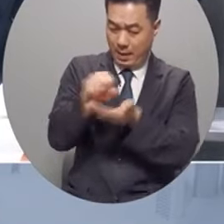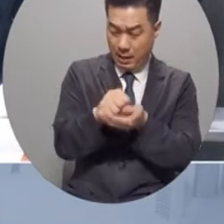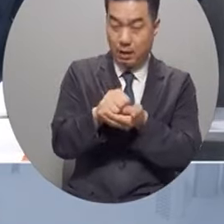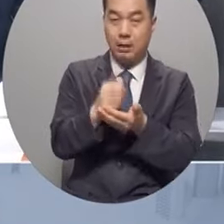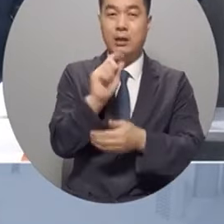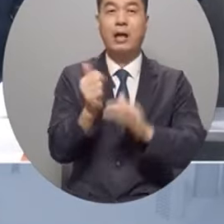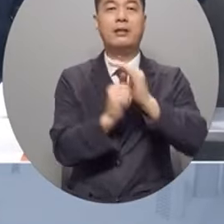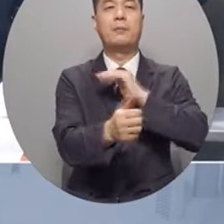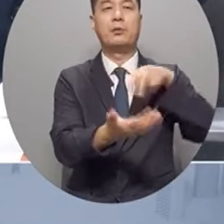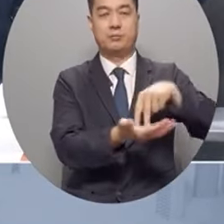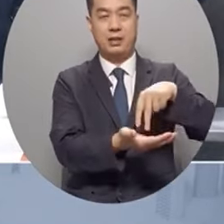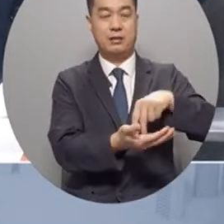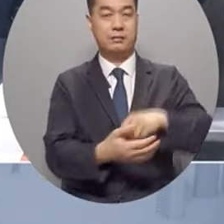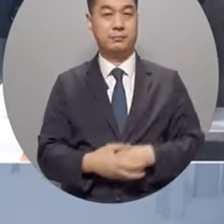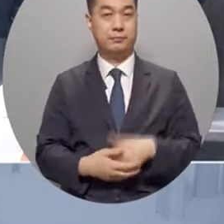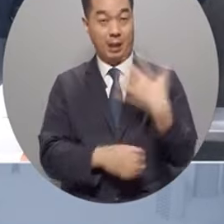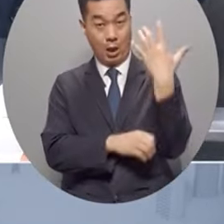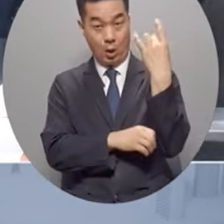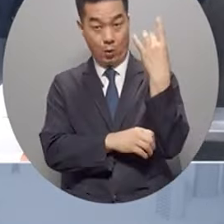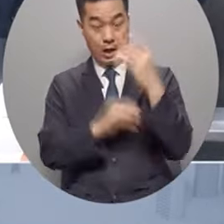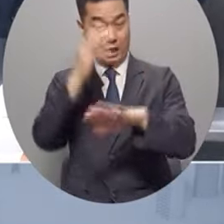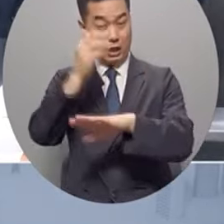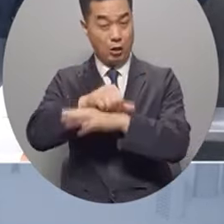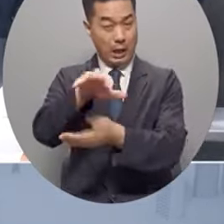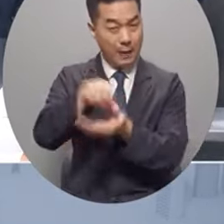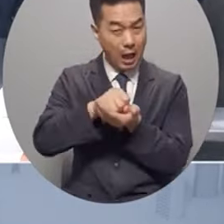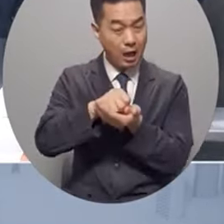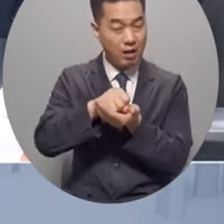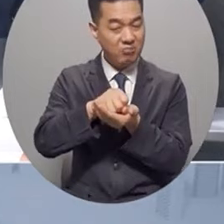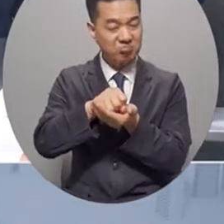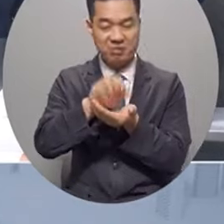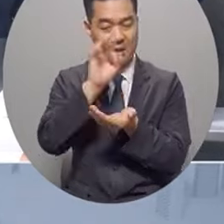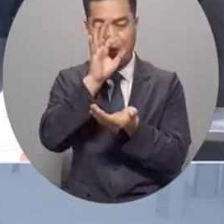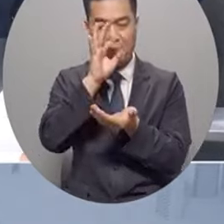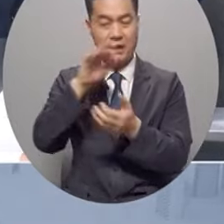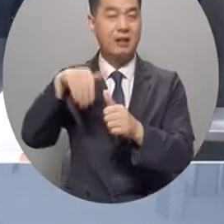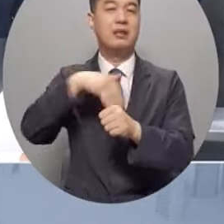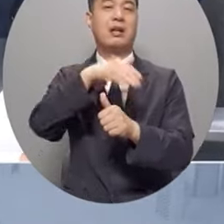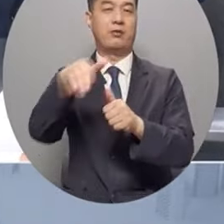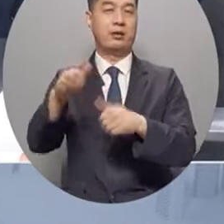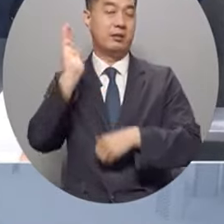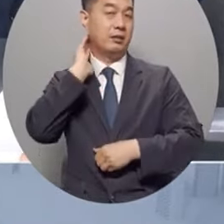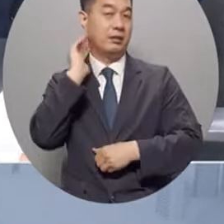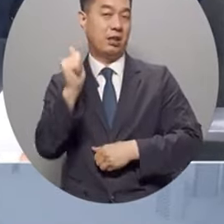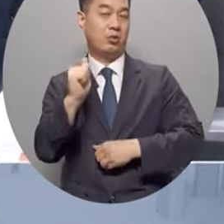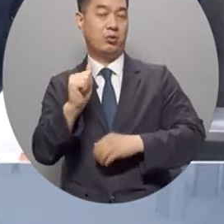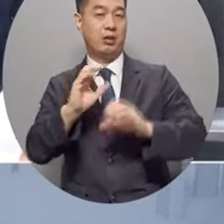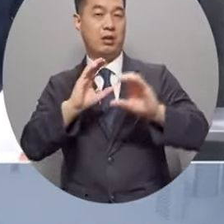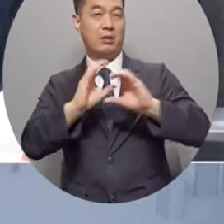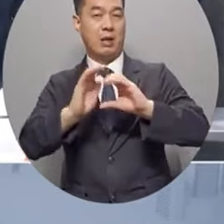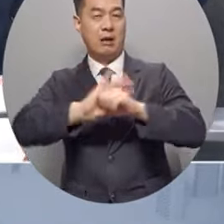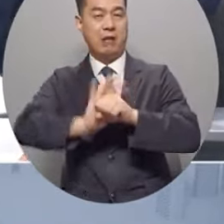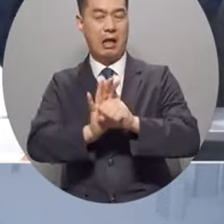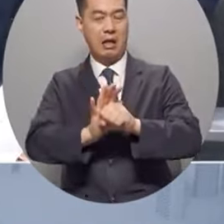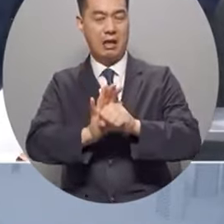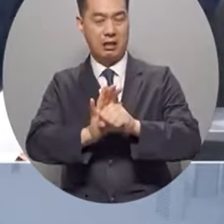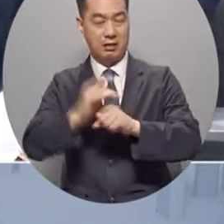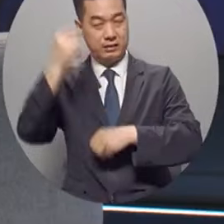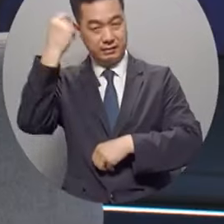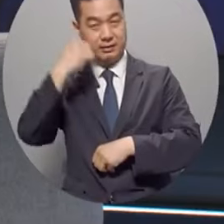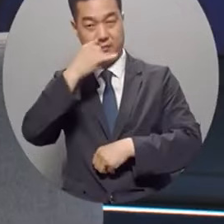입장이었습니다 애당초 성과를 내기가 사실상 불가능한 구조였고 대통령의 불통 이미지만 강화한 셈이